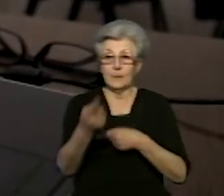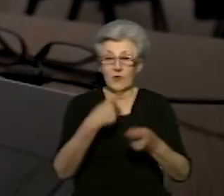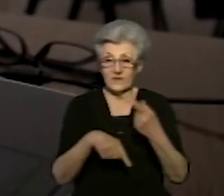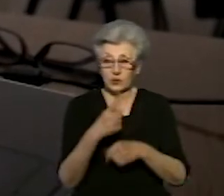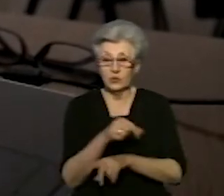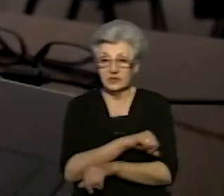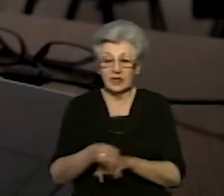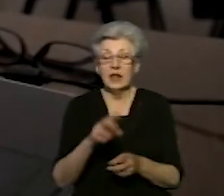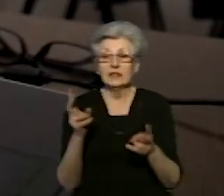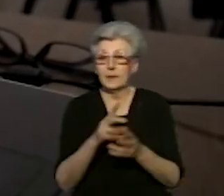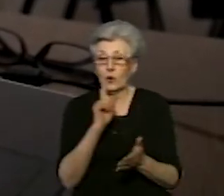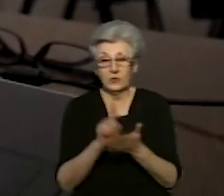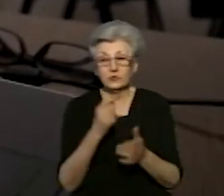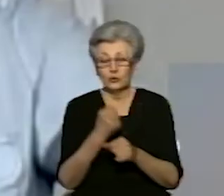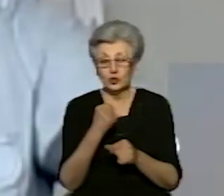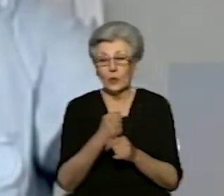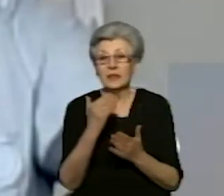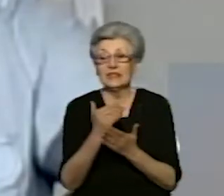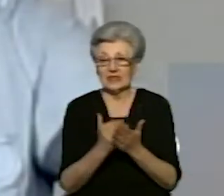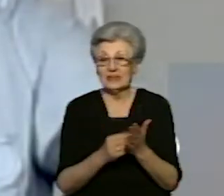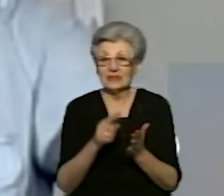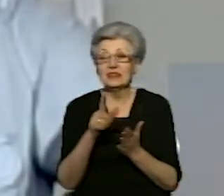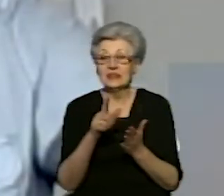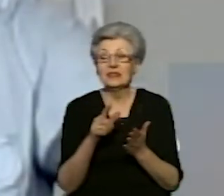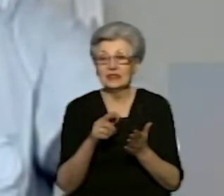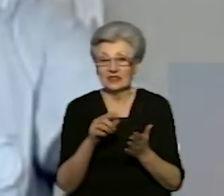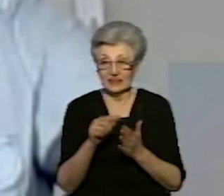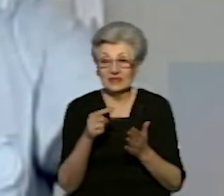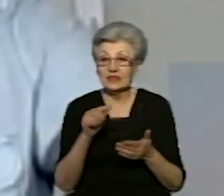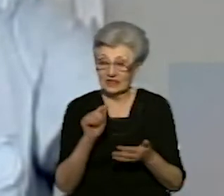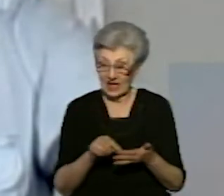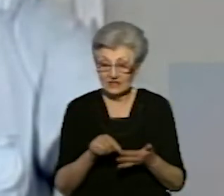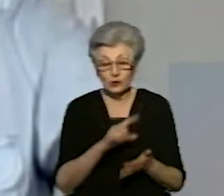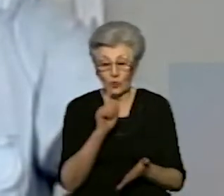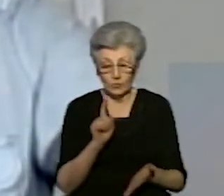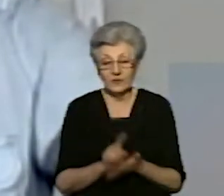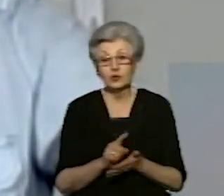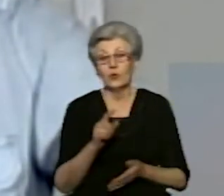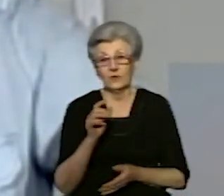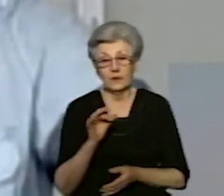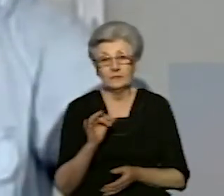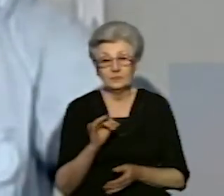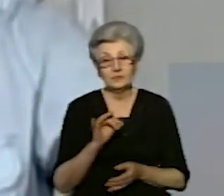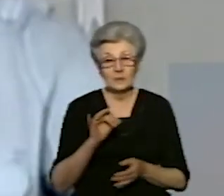або самоізолюватися на 2 тижні. Тест має оплачувати іменно сам чоловік.